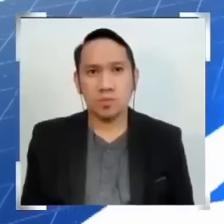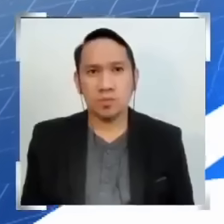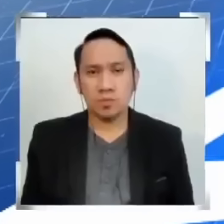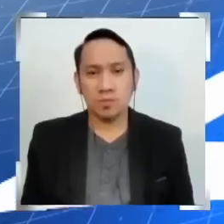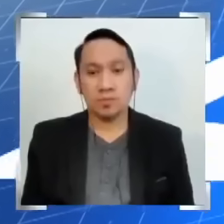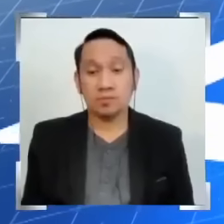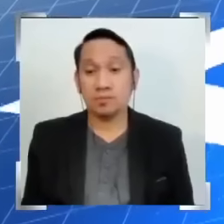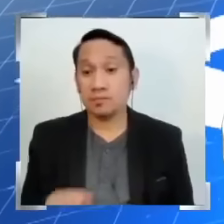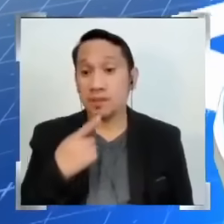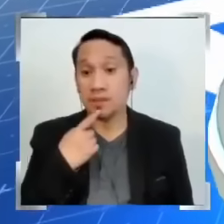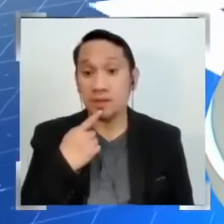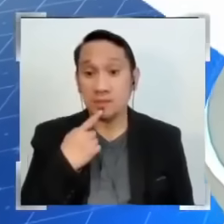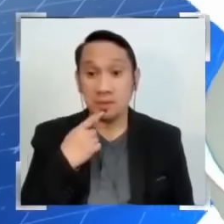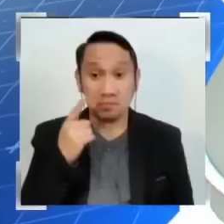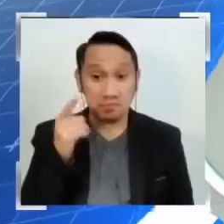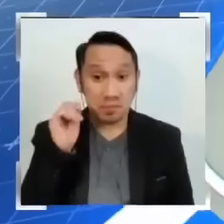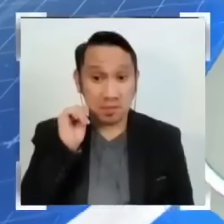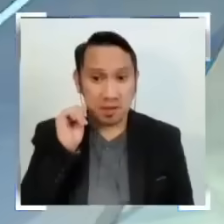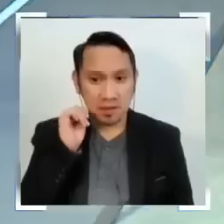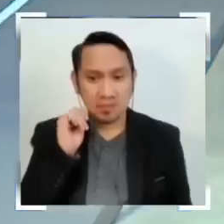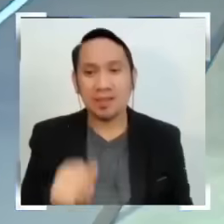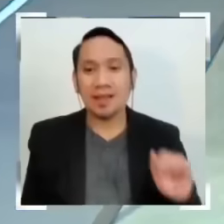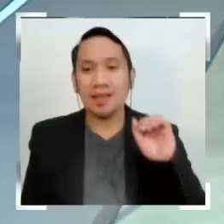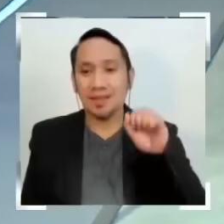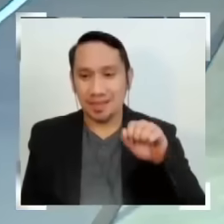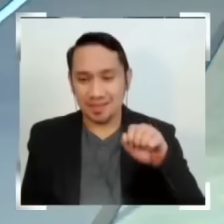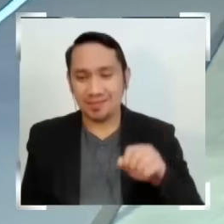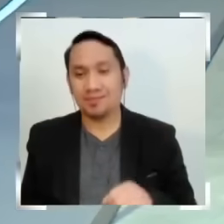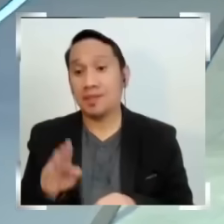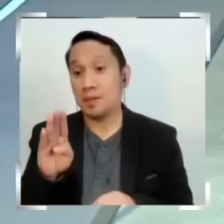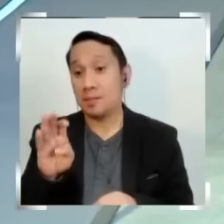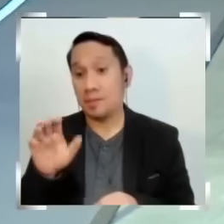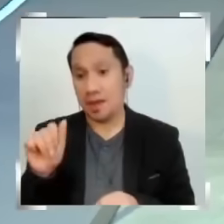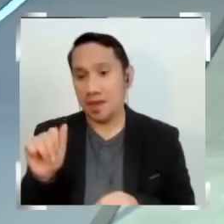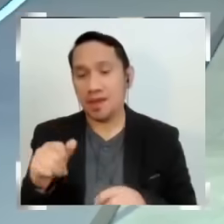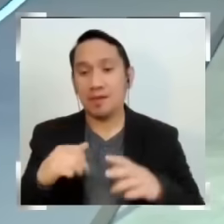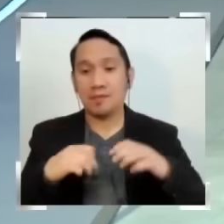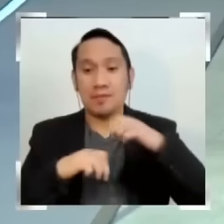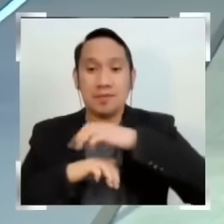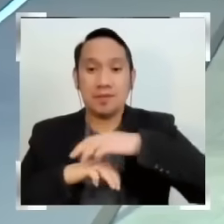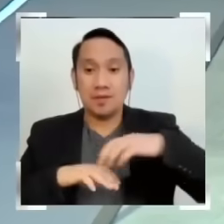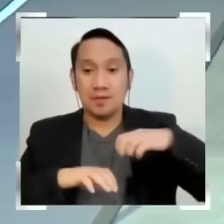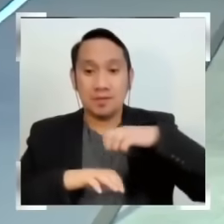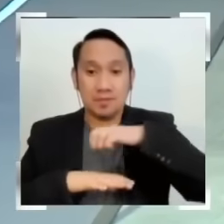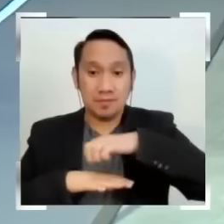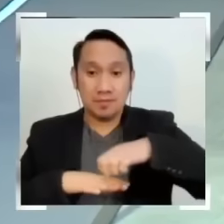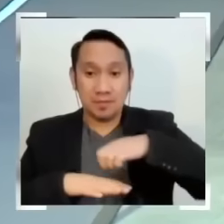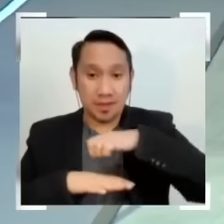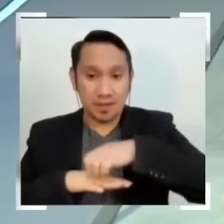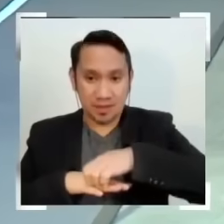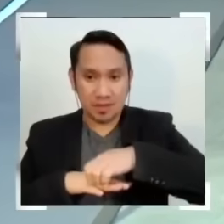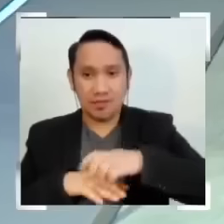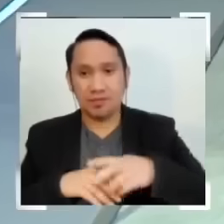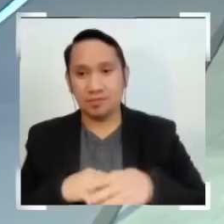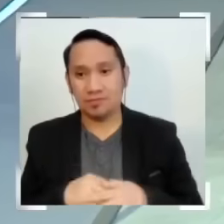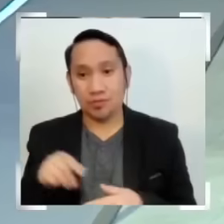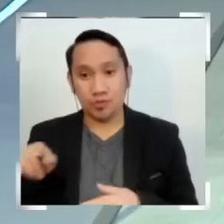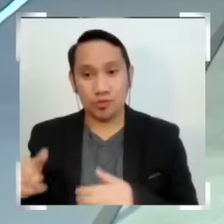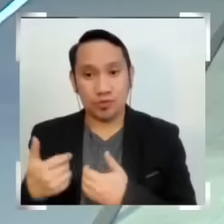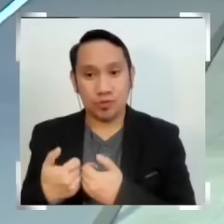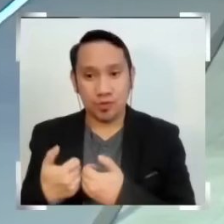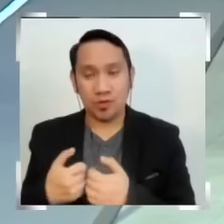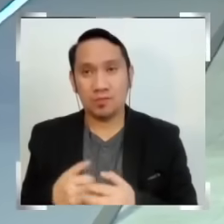said yes. Engage na po si Bea Alonso sa kanyang longtime partner na si Dominic Roque. Ang kanilang road